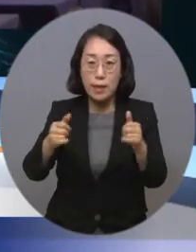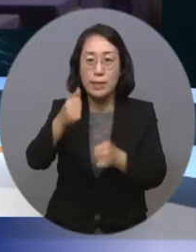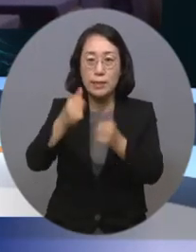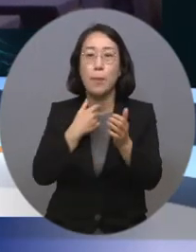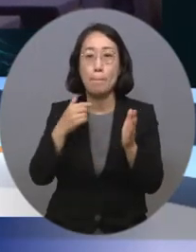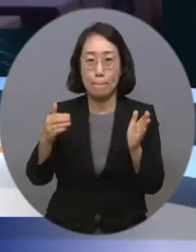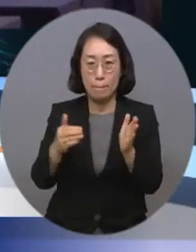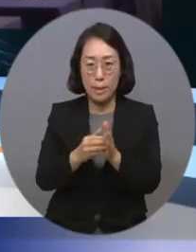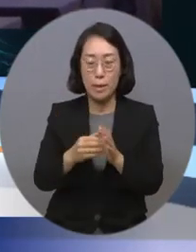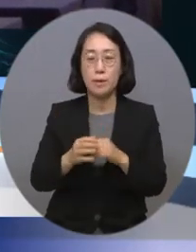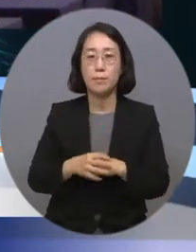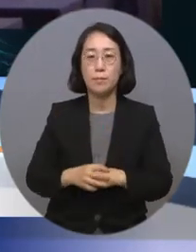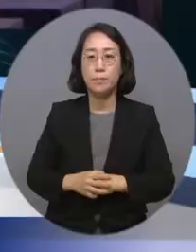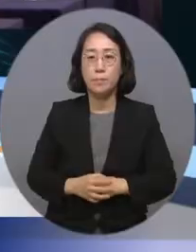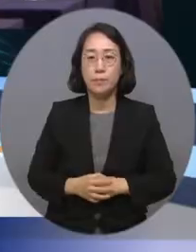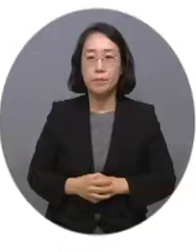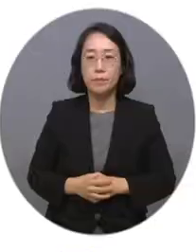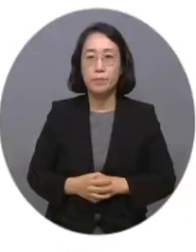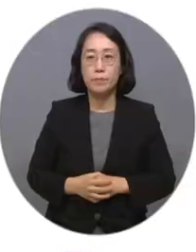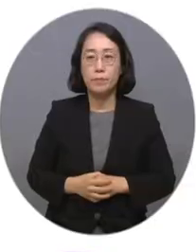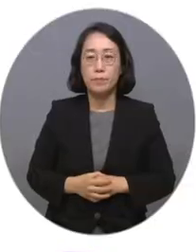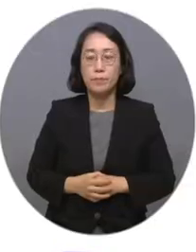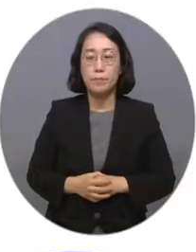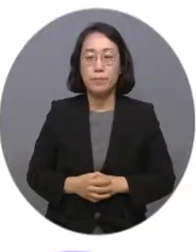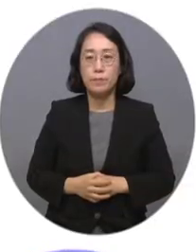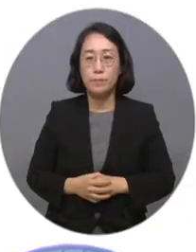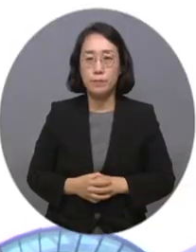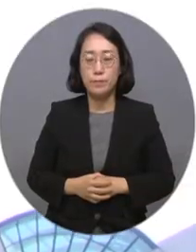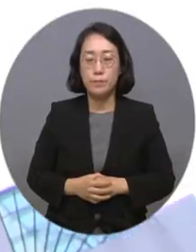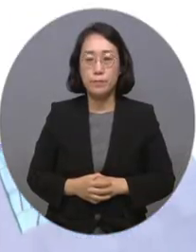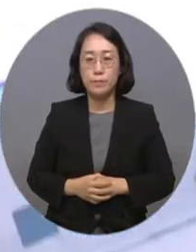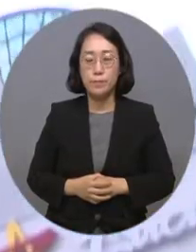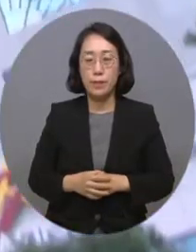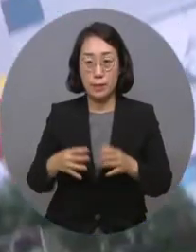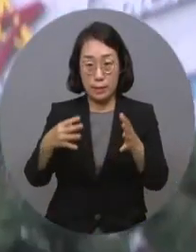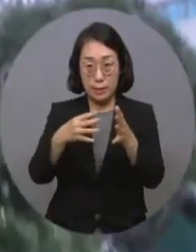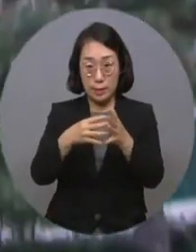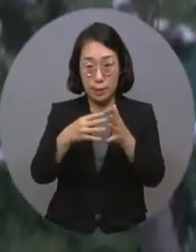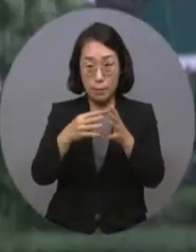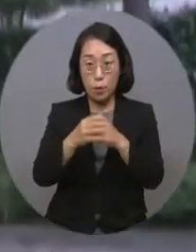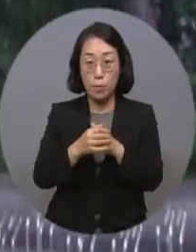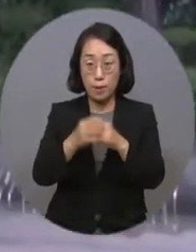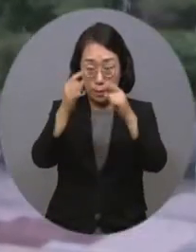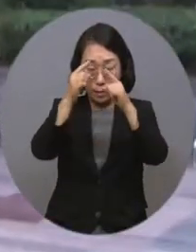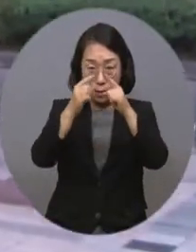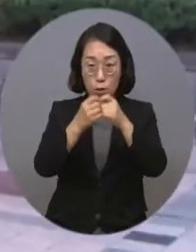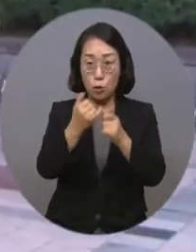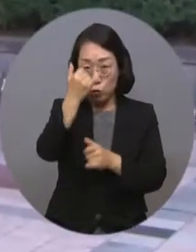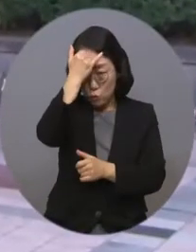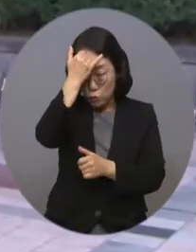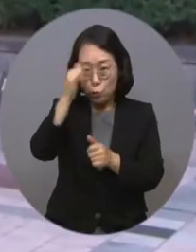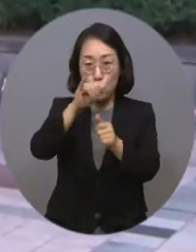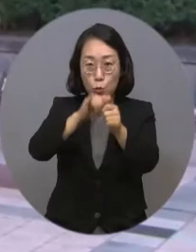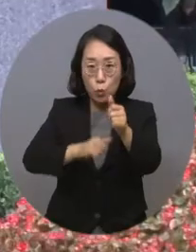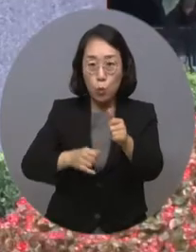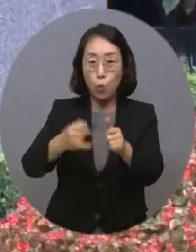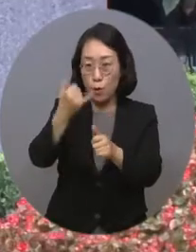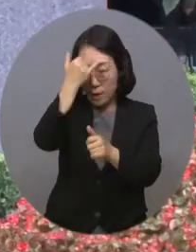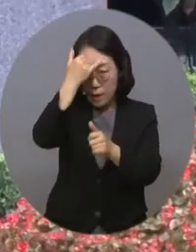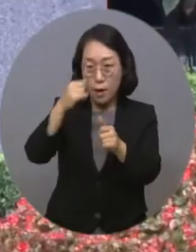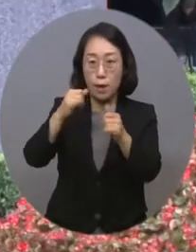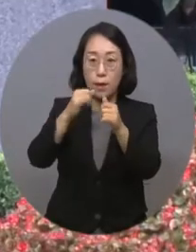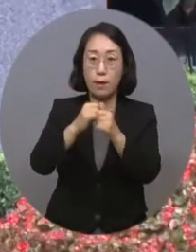황 병 양 기자입니다 4 방법인 충 유이의 대학 수강생을 대상으로 중에 교육사 자객 시험을